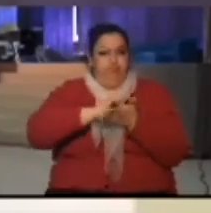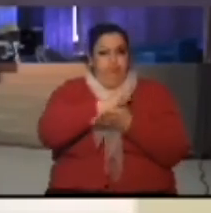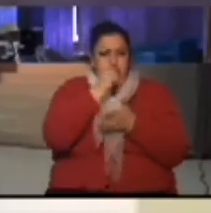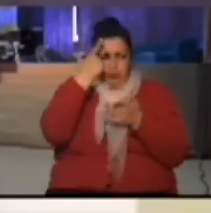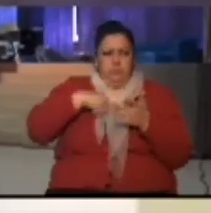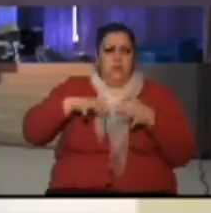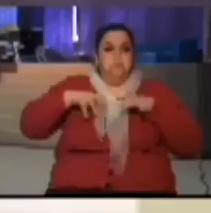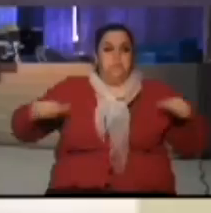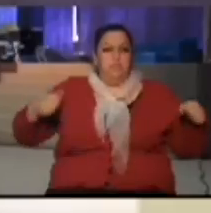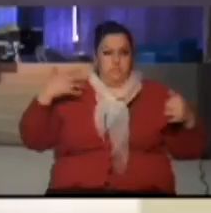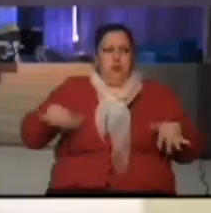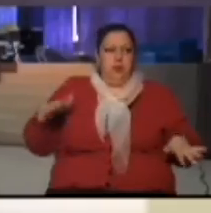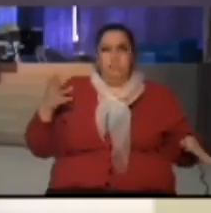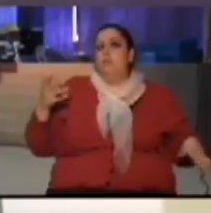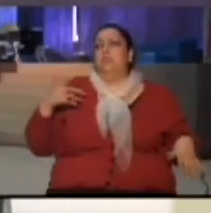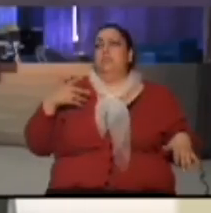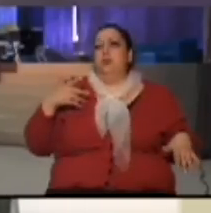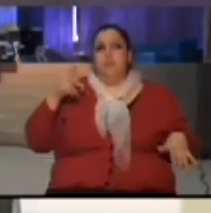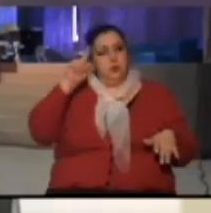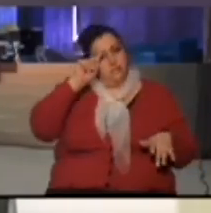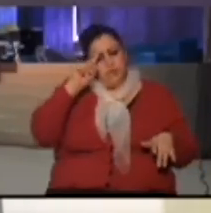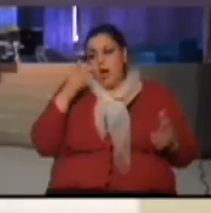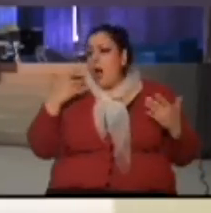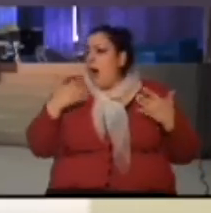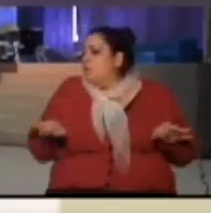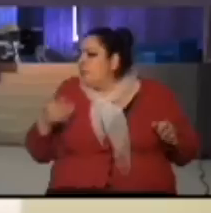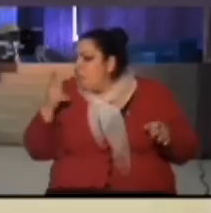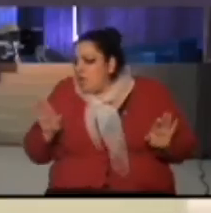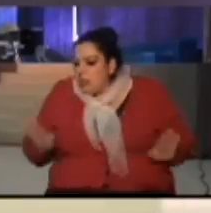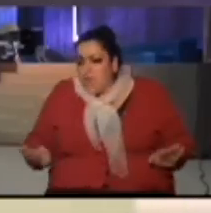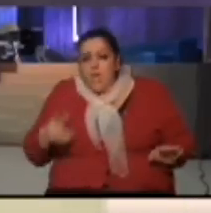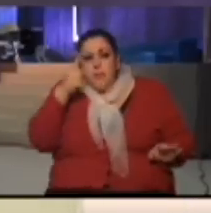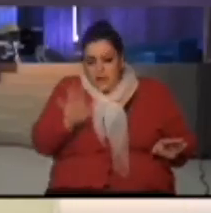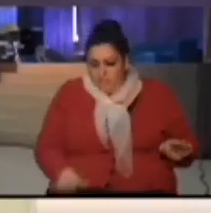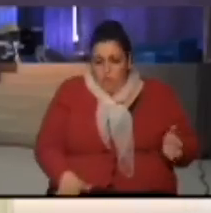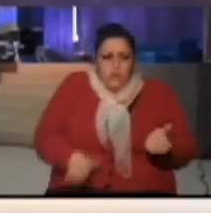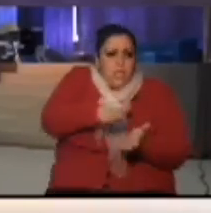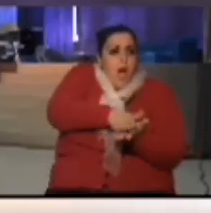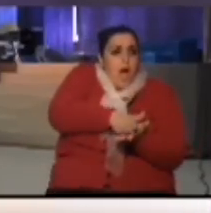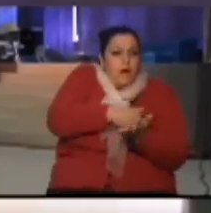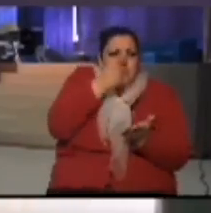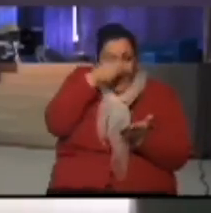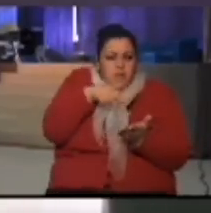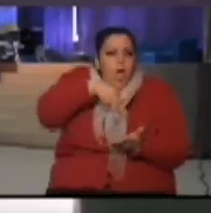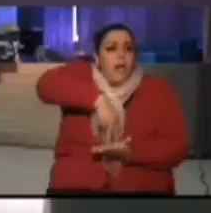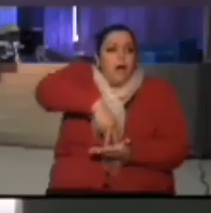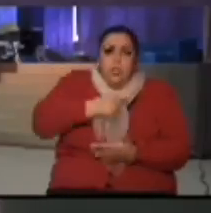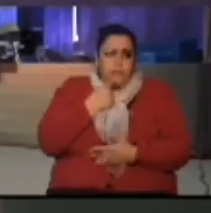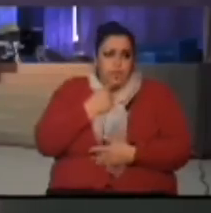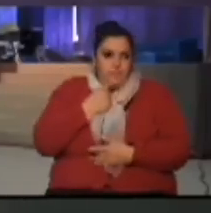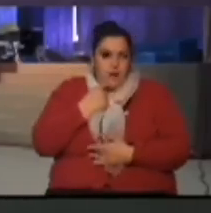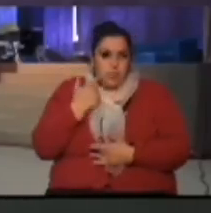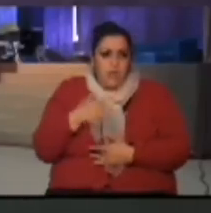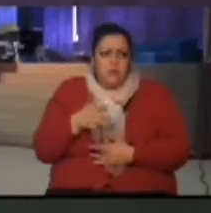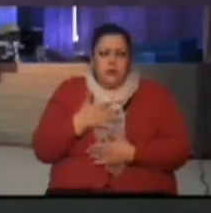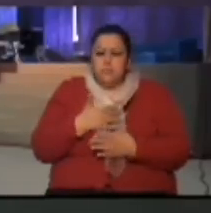բոլորդ, այսպես փոքր արահետ անգամ չի մնացել քեզ համար, այսքան տեղ չի մնացել, այն վերջին